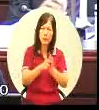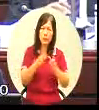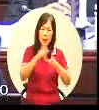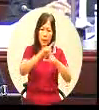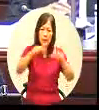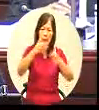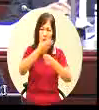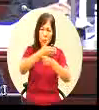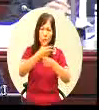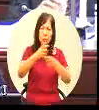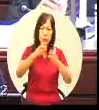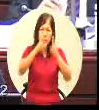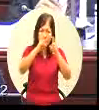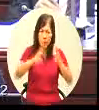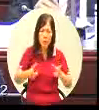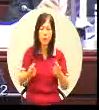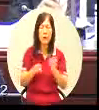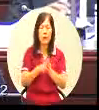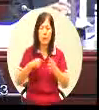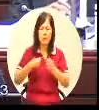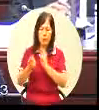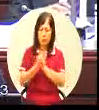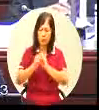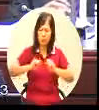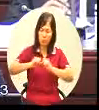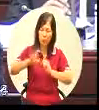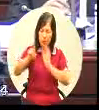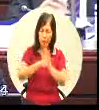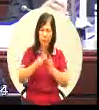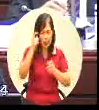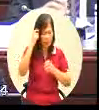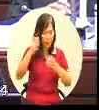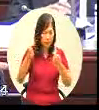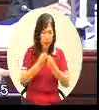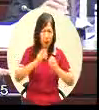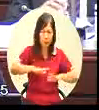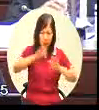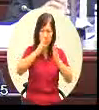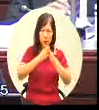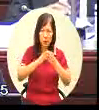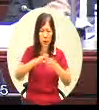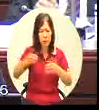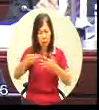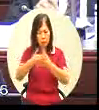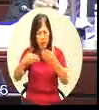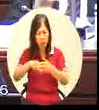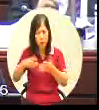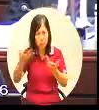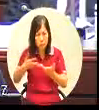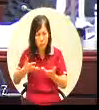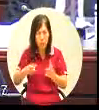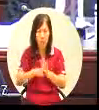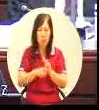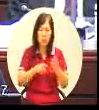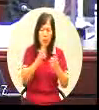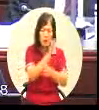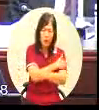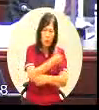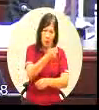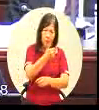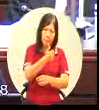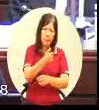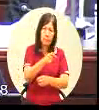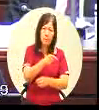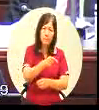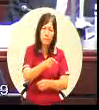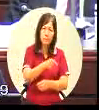阁，这也是我们的挑战。一方面我们要发展，一方面在搞动米的，我想陈局长他们